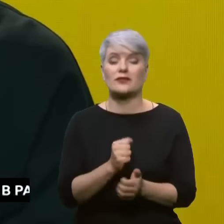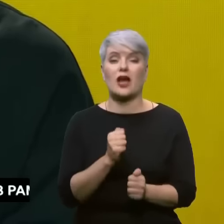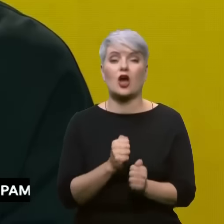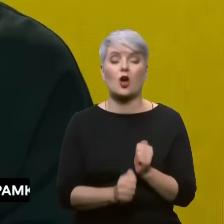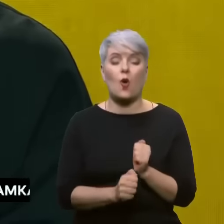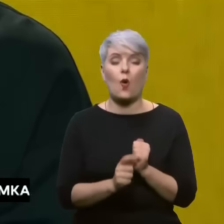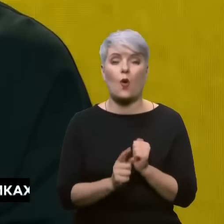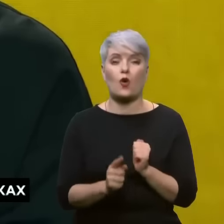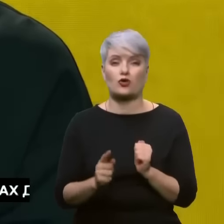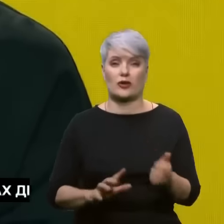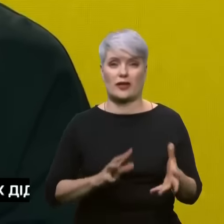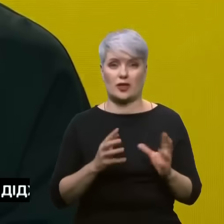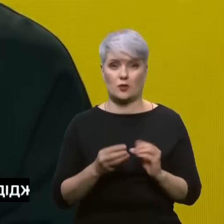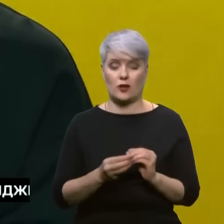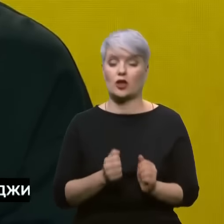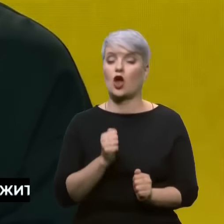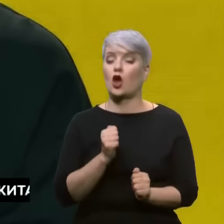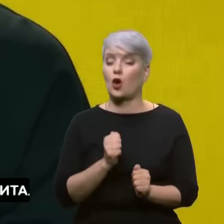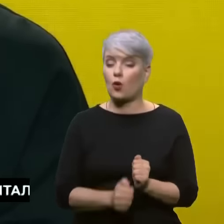кожен результат кожного дня.